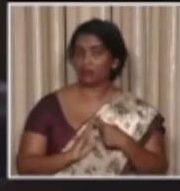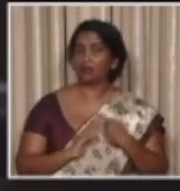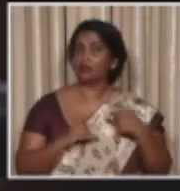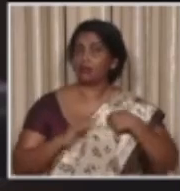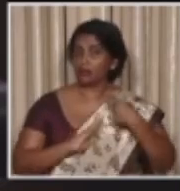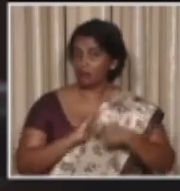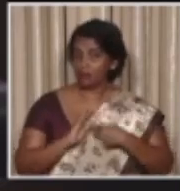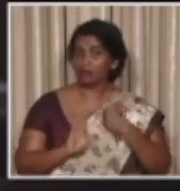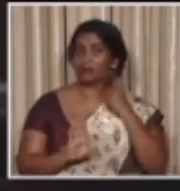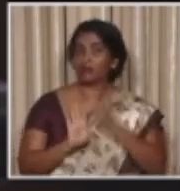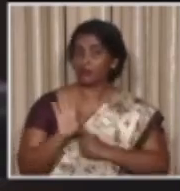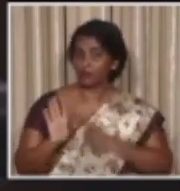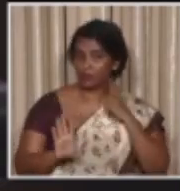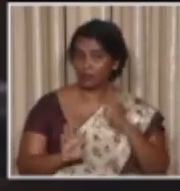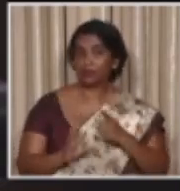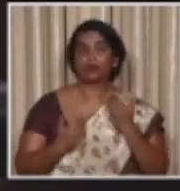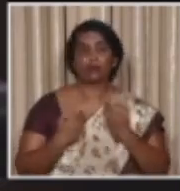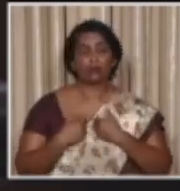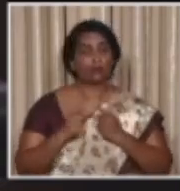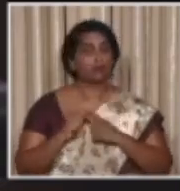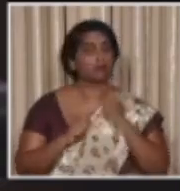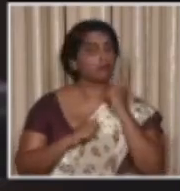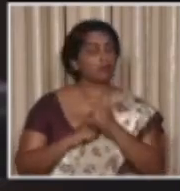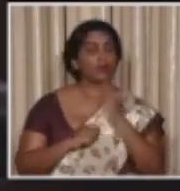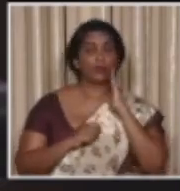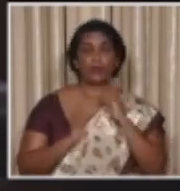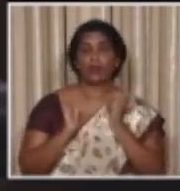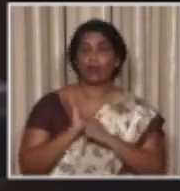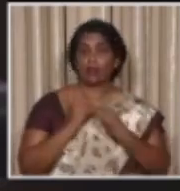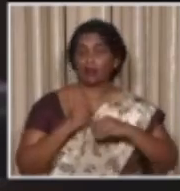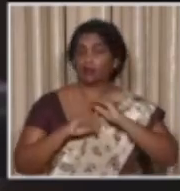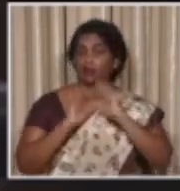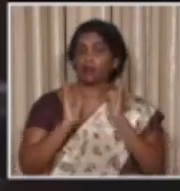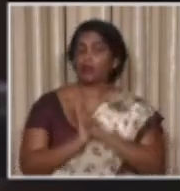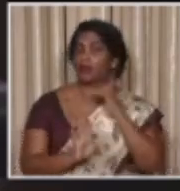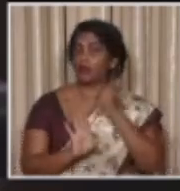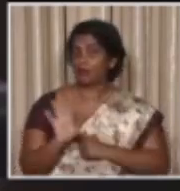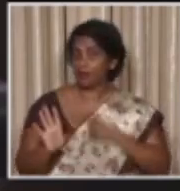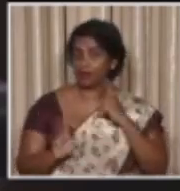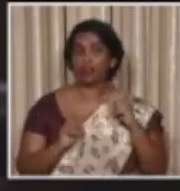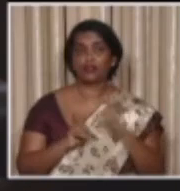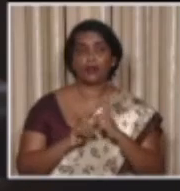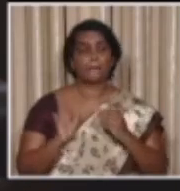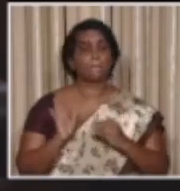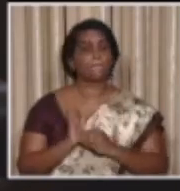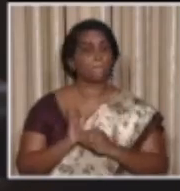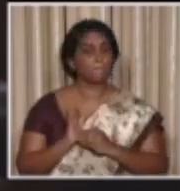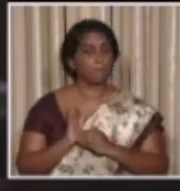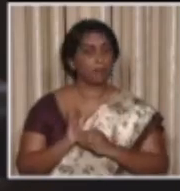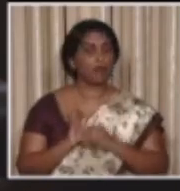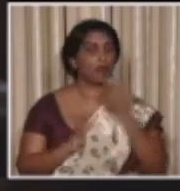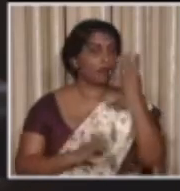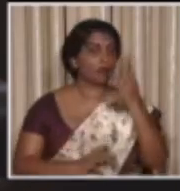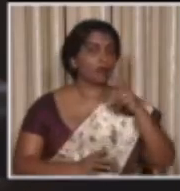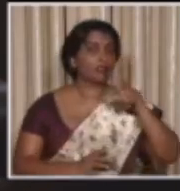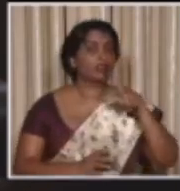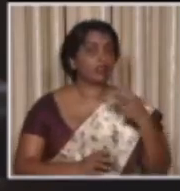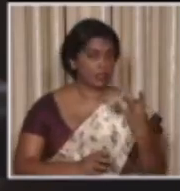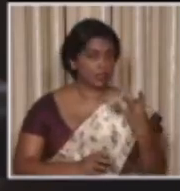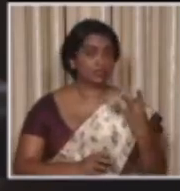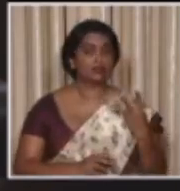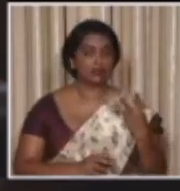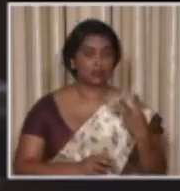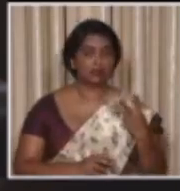අපේ රටේ වාර්ෂිකව අපිට ගෙවන්න තියෙන විදේශ ණය ප්‍රමාණය වාර්ෂිකව ඩොලර් මිලියන 4200ක් විතර